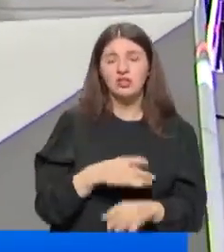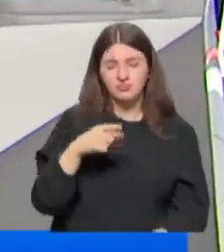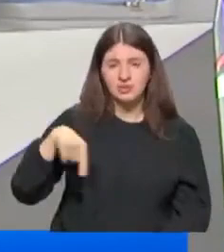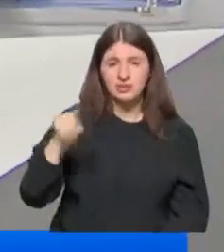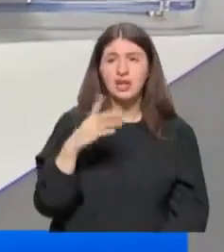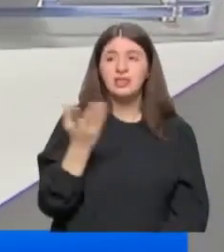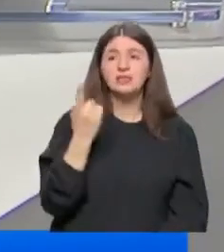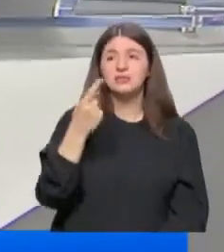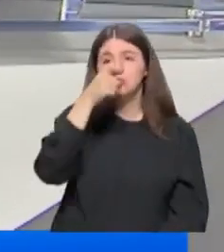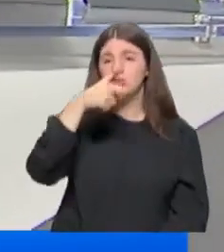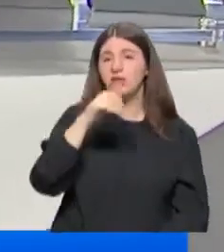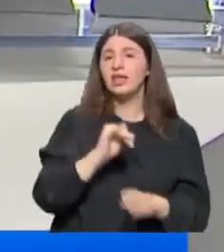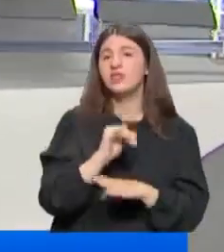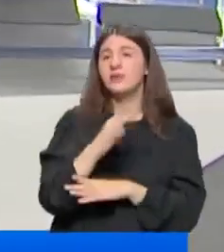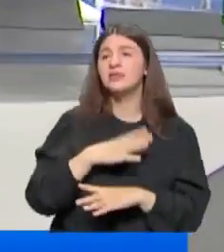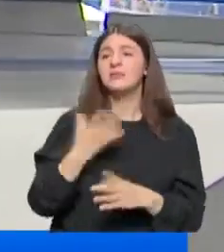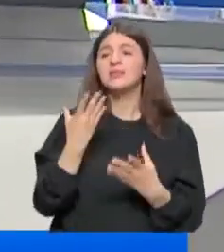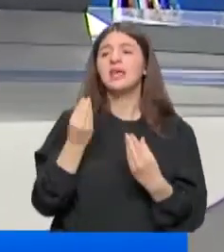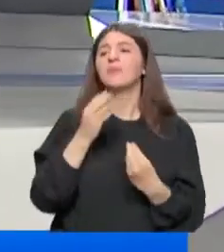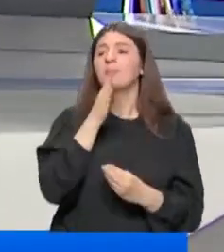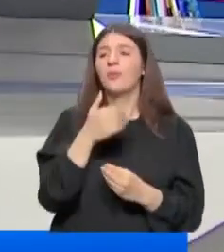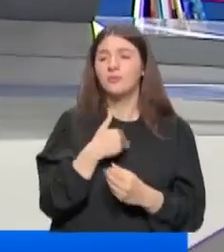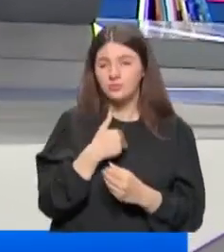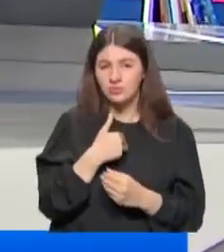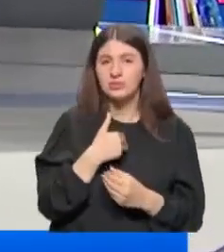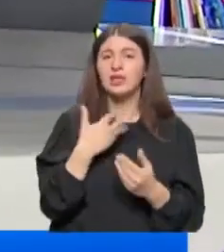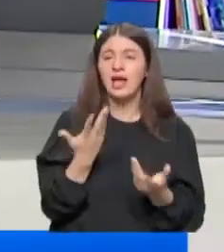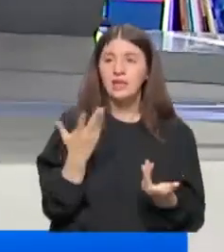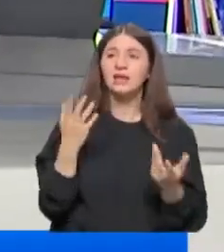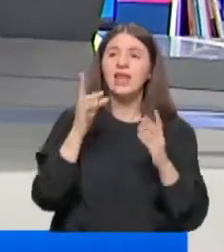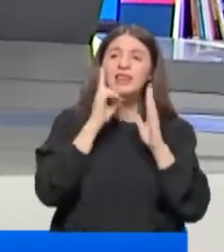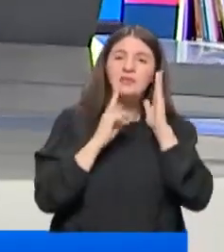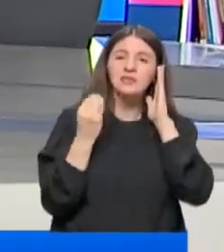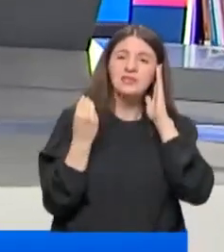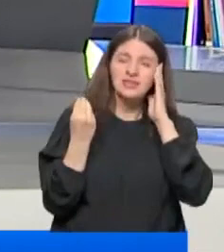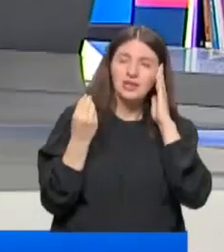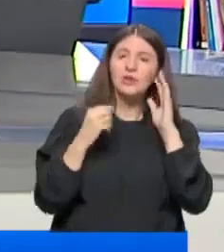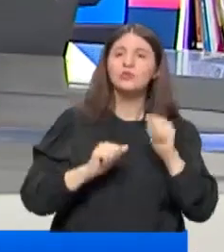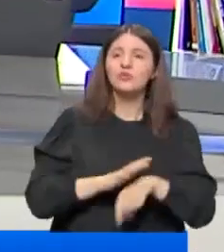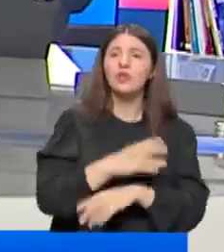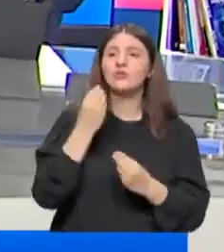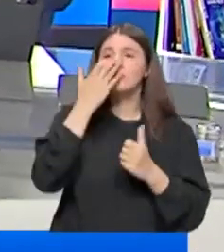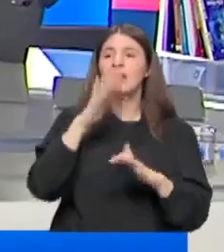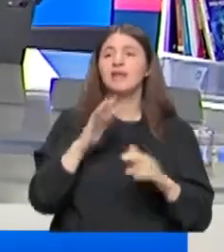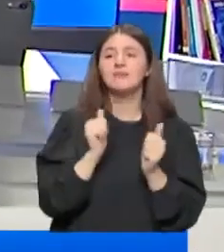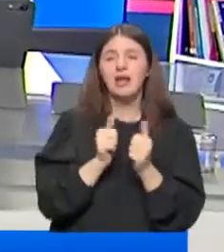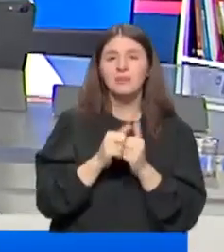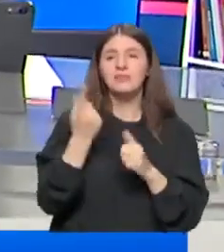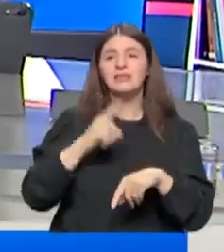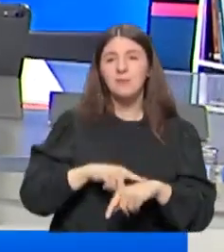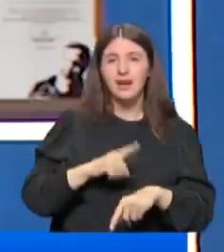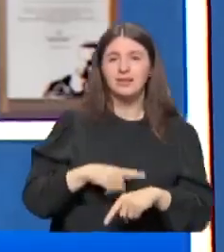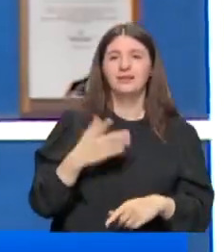da nasıl bir Türkiye'de yaşamak istediklerini biz gayet iyi biliyoruz. Ben de öyle düşünüyorum. Yani çünkü gayet temiz, tamam, duygularla ve güzel beklentilerle bir